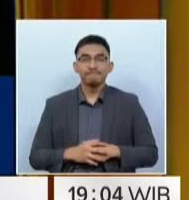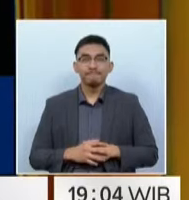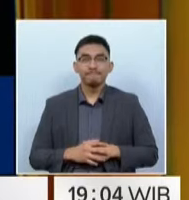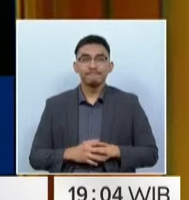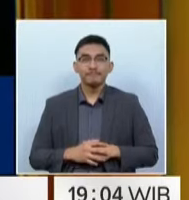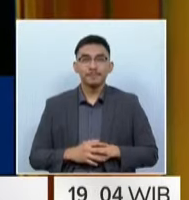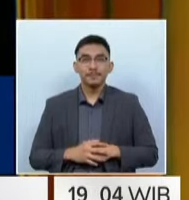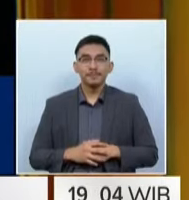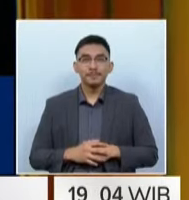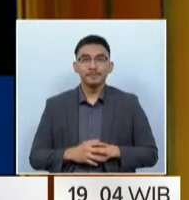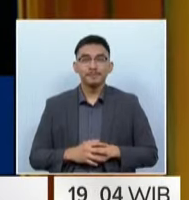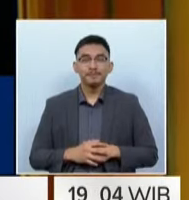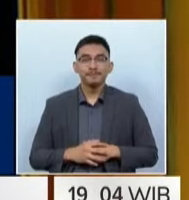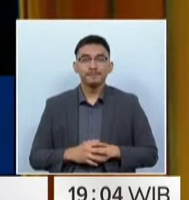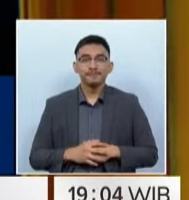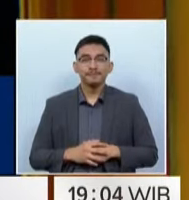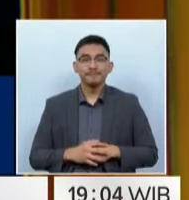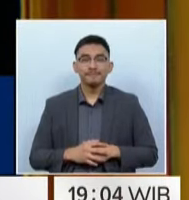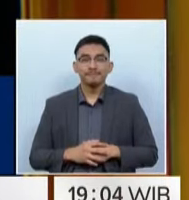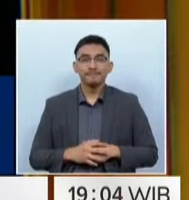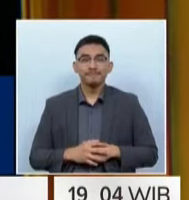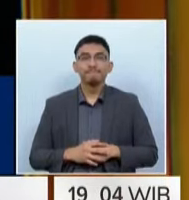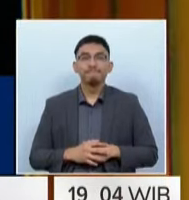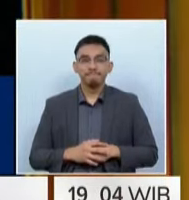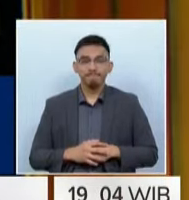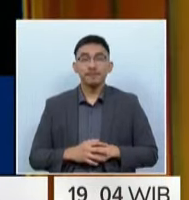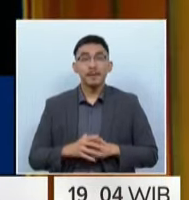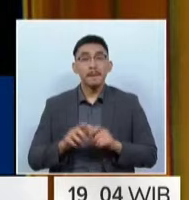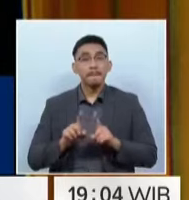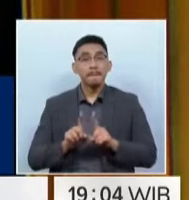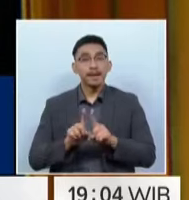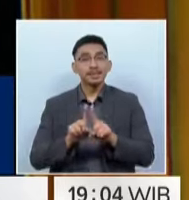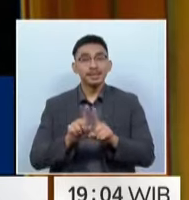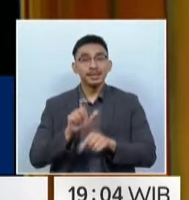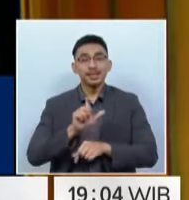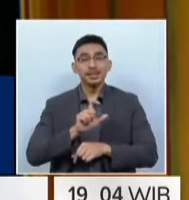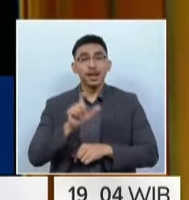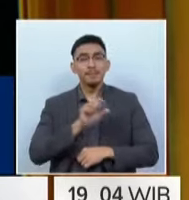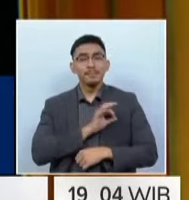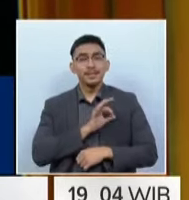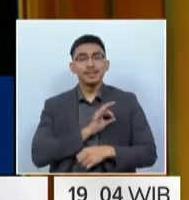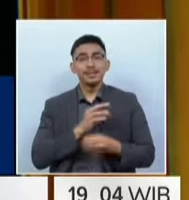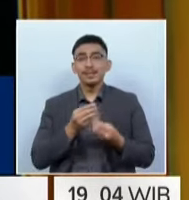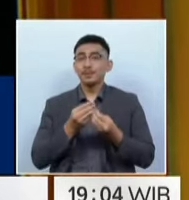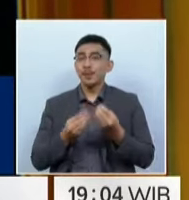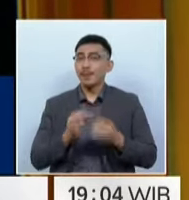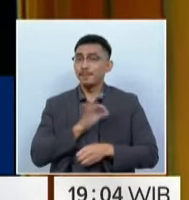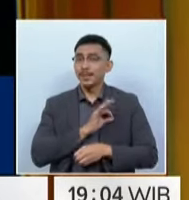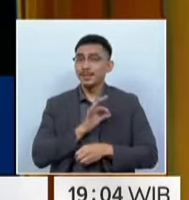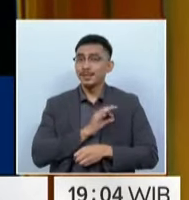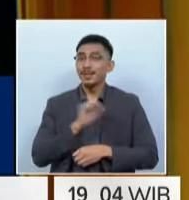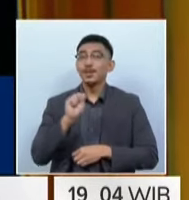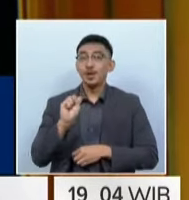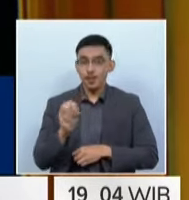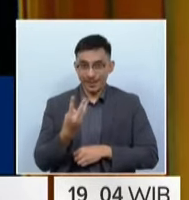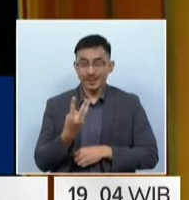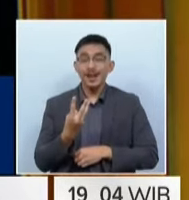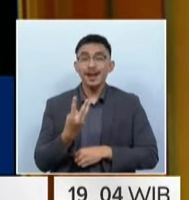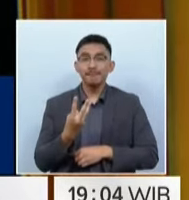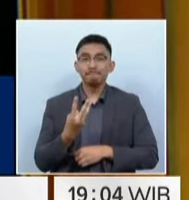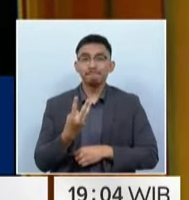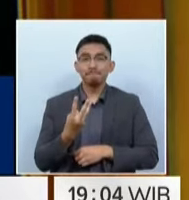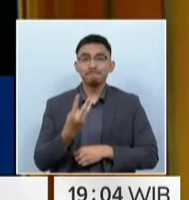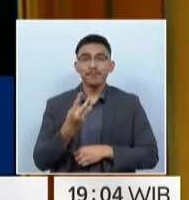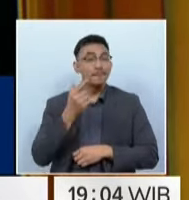Pa Dan inilah Pasangan calon Presiden dan Wakil Presiden nomor urut 3 Bapak H Ganjar